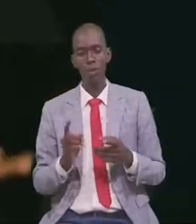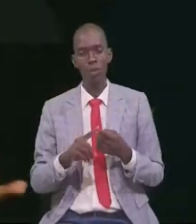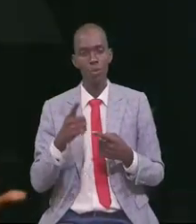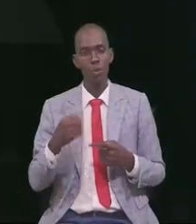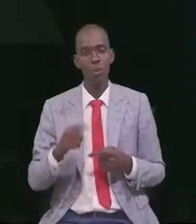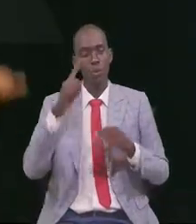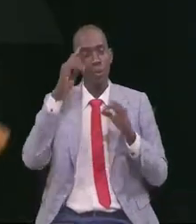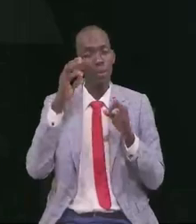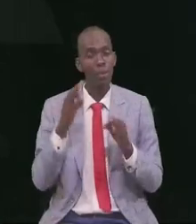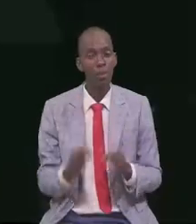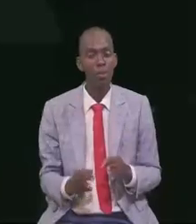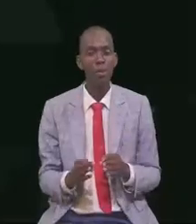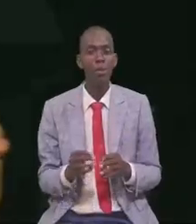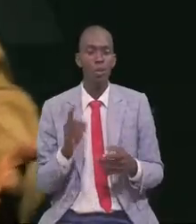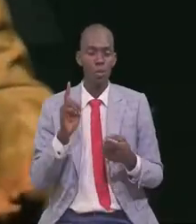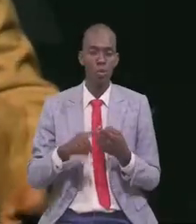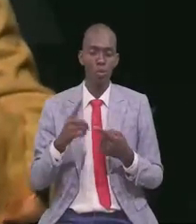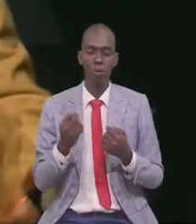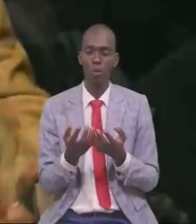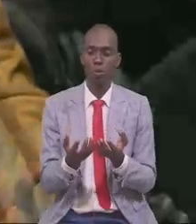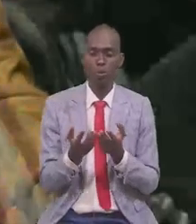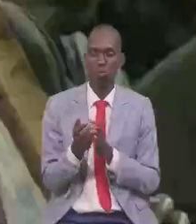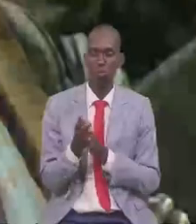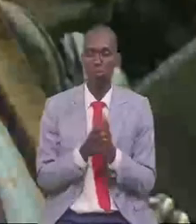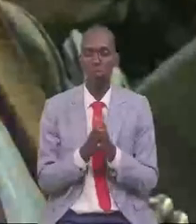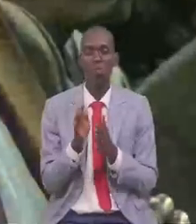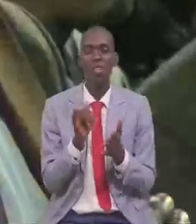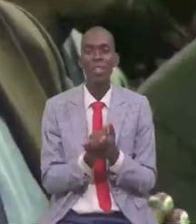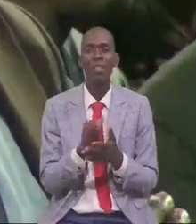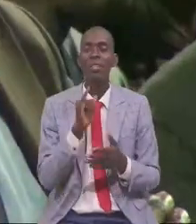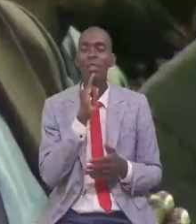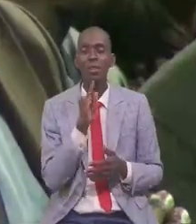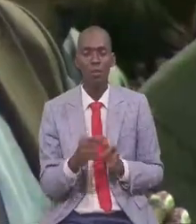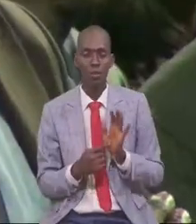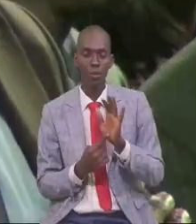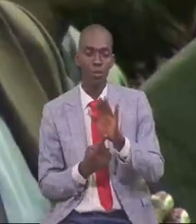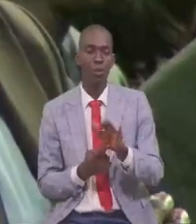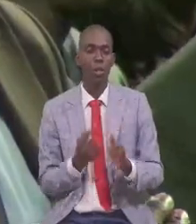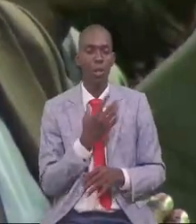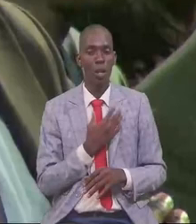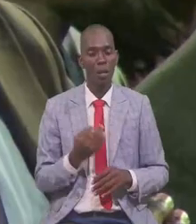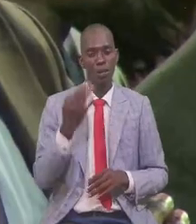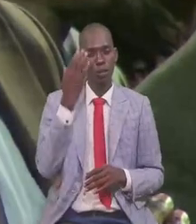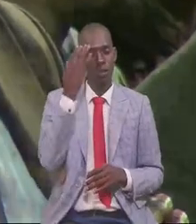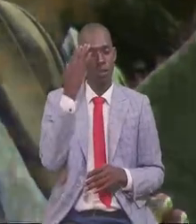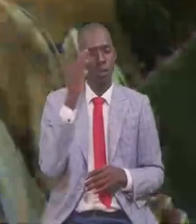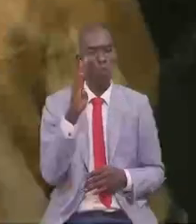la désespérance qui est exhibée et connue par celui